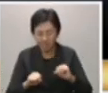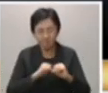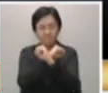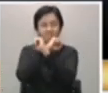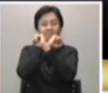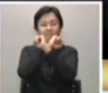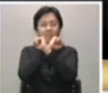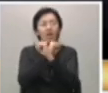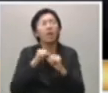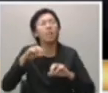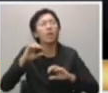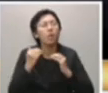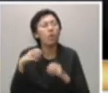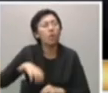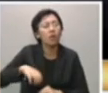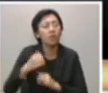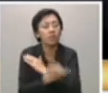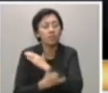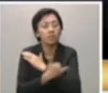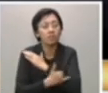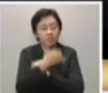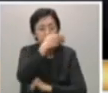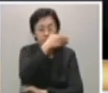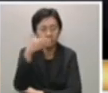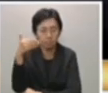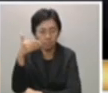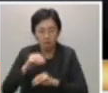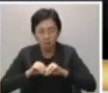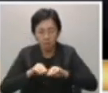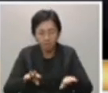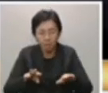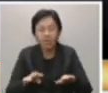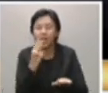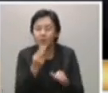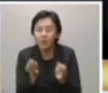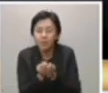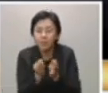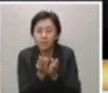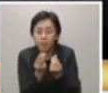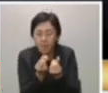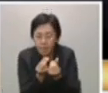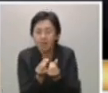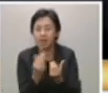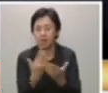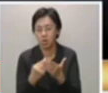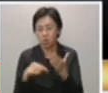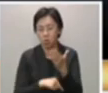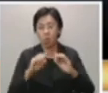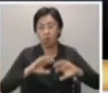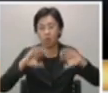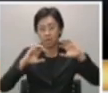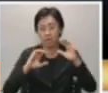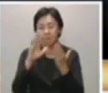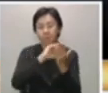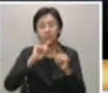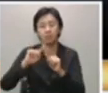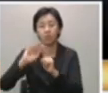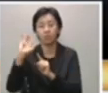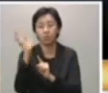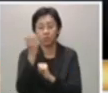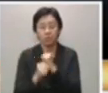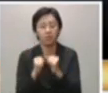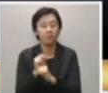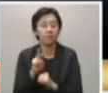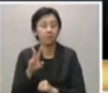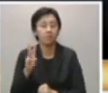นานาชาติได้เผยแพร่ดัชนีภาพลักษณ์คอร์รัปชันในภาครัฐทั่วโลกประจำปี